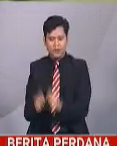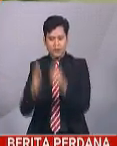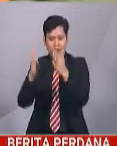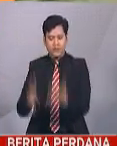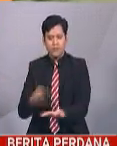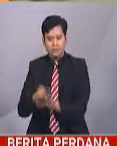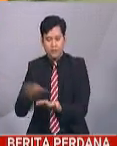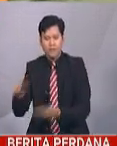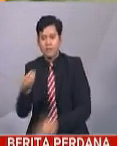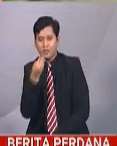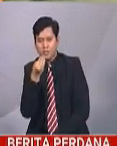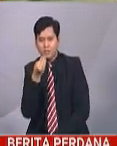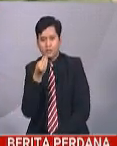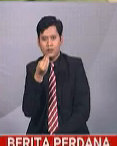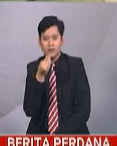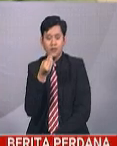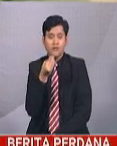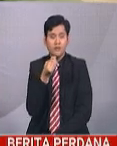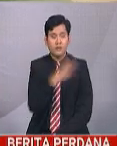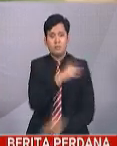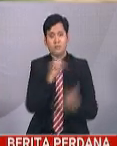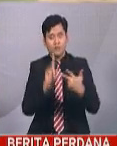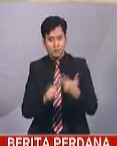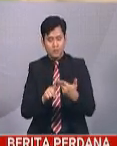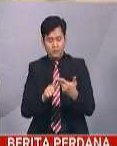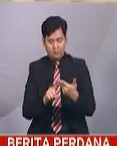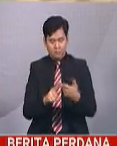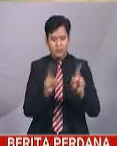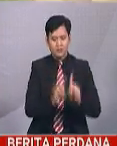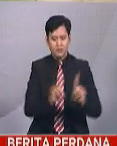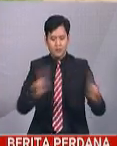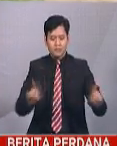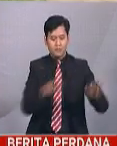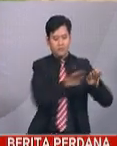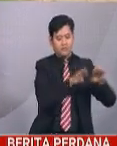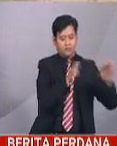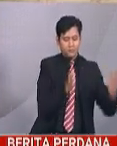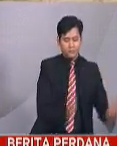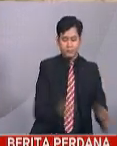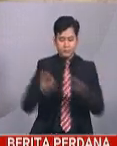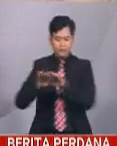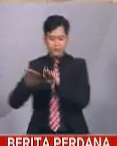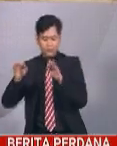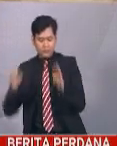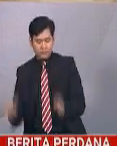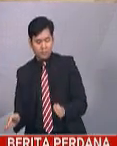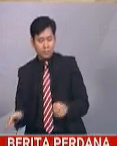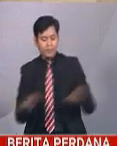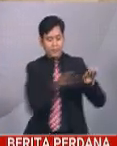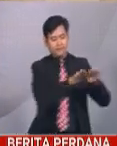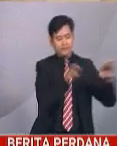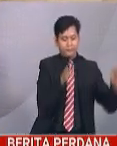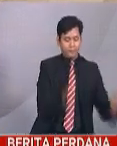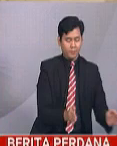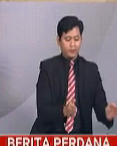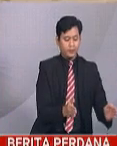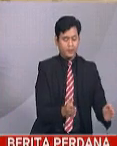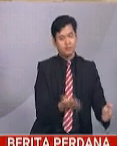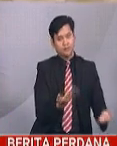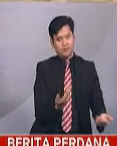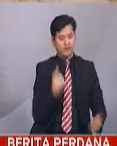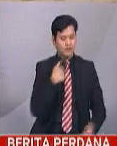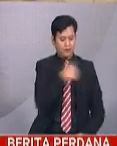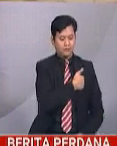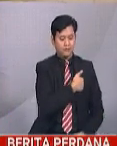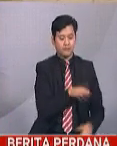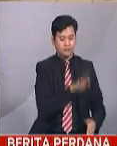tu penjarakan untuk setiap meja. Dan setiap meja tu kita kena tampalkan berapa orang yang boleh duduk dalam satu